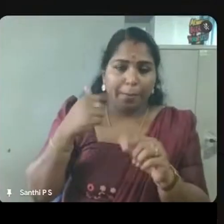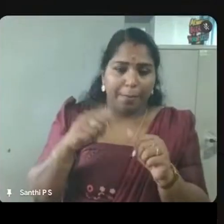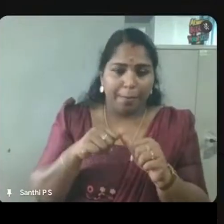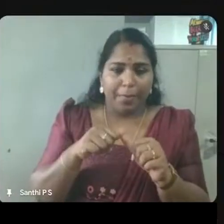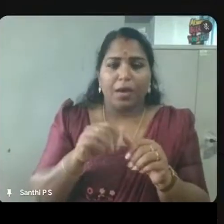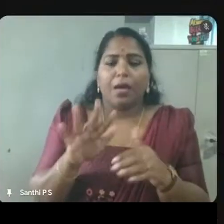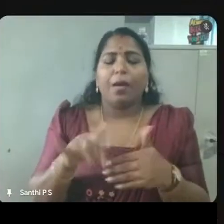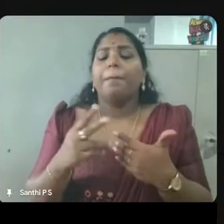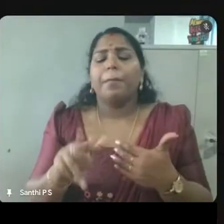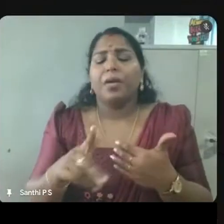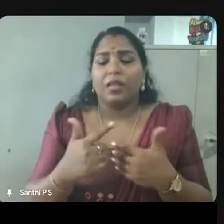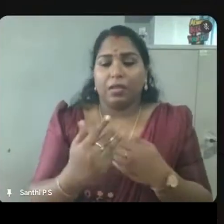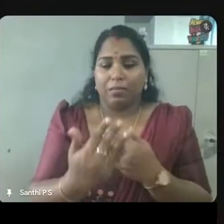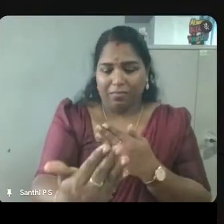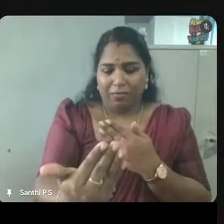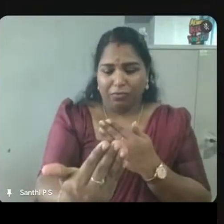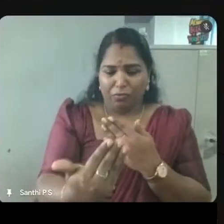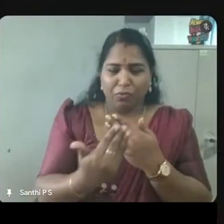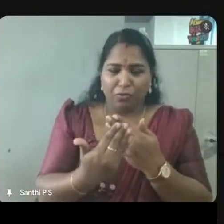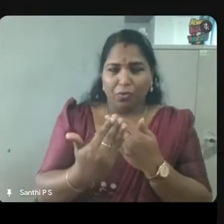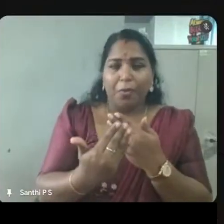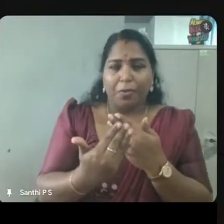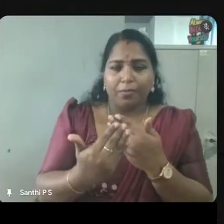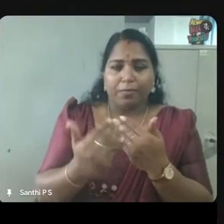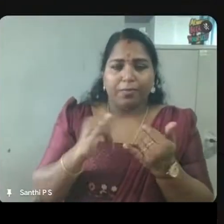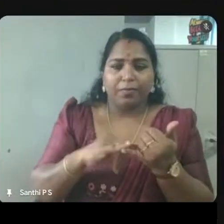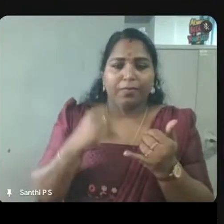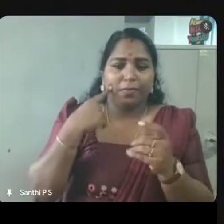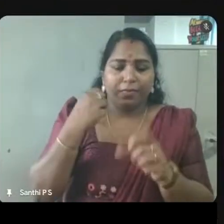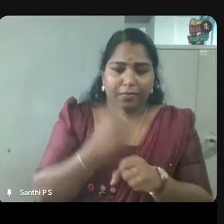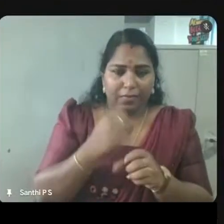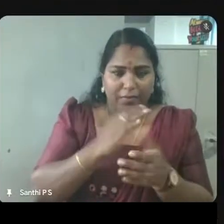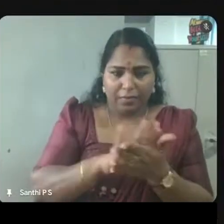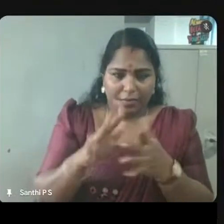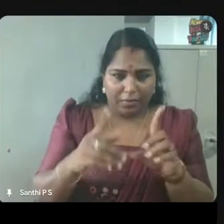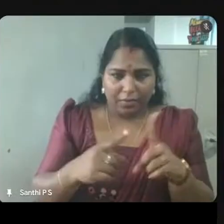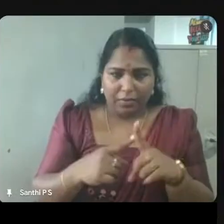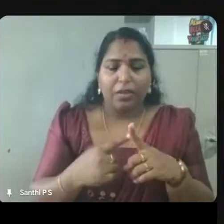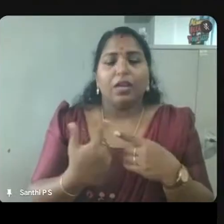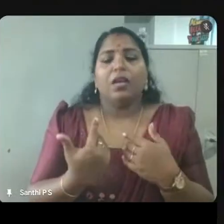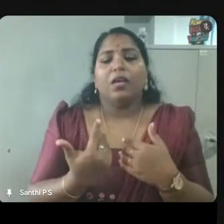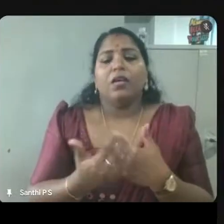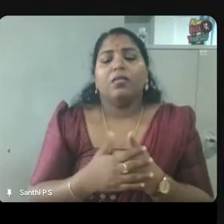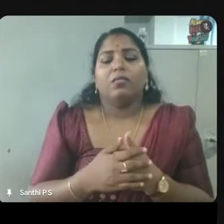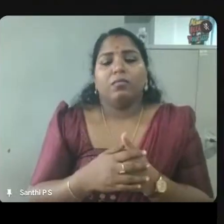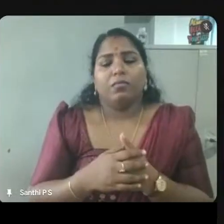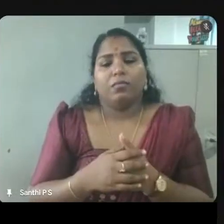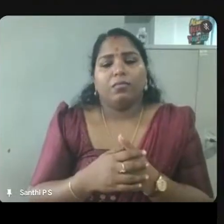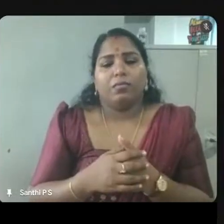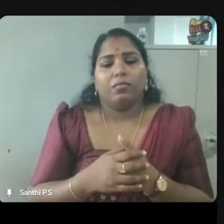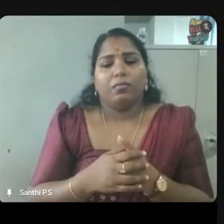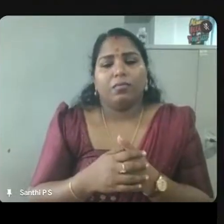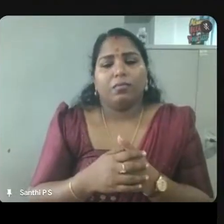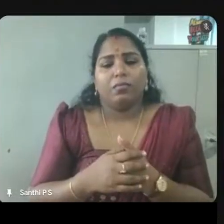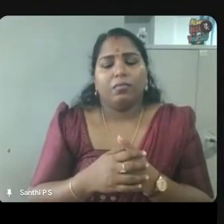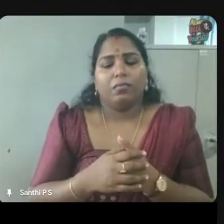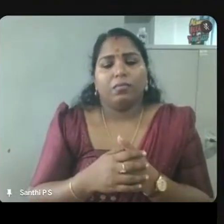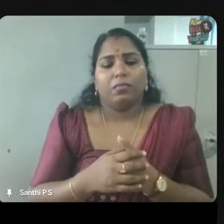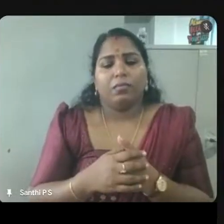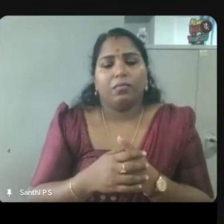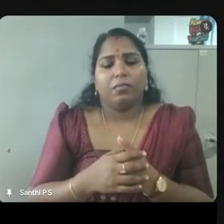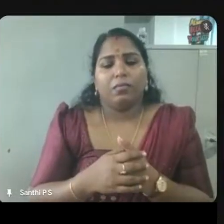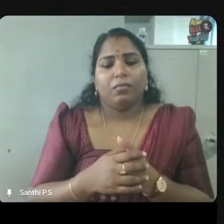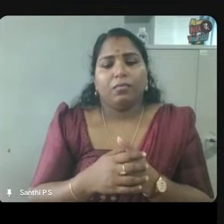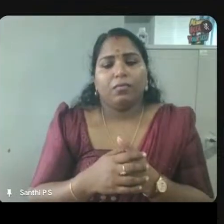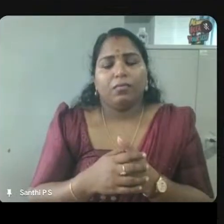എന്ന് പറയുന്നത് മൈൽഡ് എന്ന് പറയുന്നത് 2 ഡയോപ്റ്റർ വരെയും 2 തൊട്ട് 6 ഡയോപ്റ്റർ വരെ മോഡറേറ്റും 6ൽ കൂടുതൽ